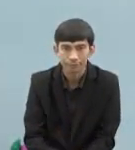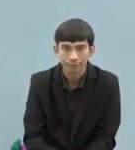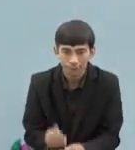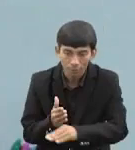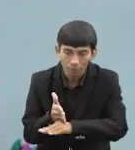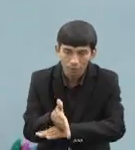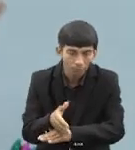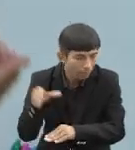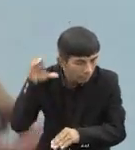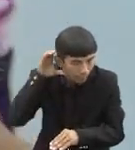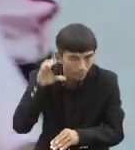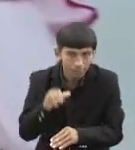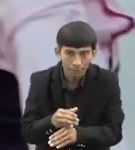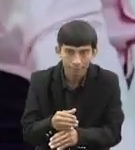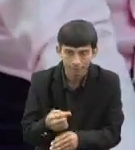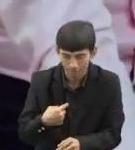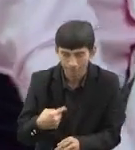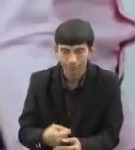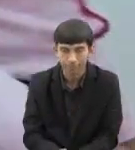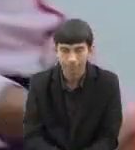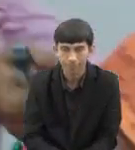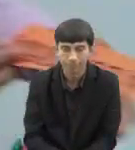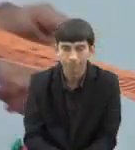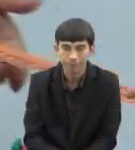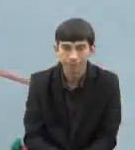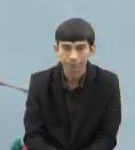ca sạp cho mươi nữa cơ đùm bởi nhớ con.